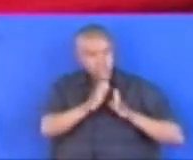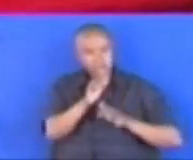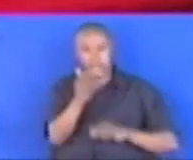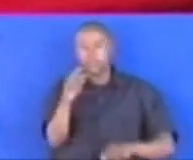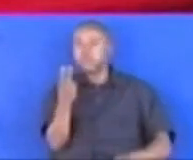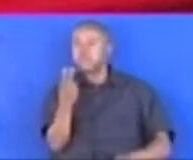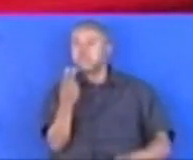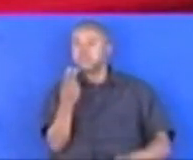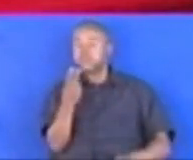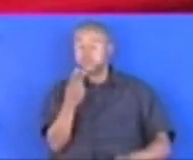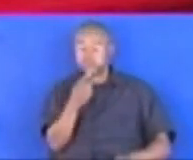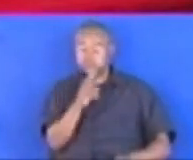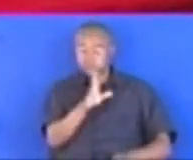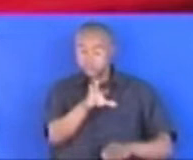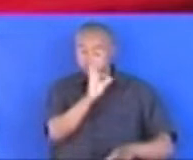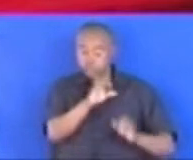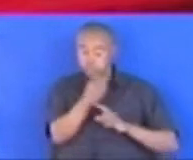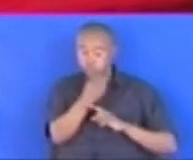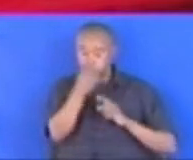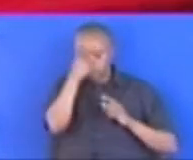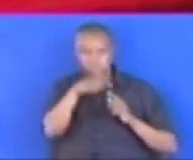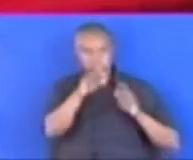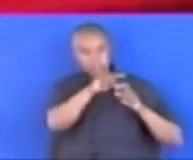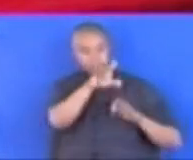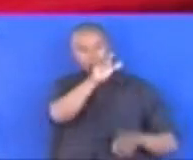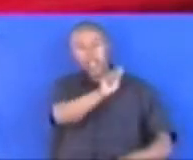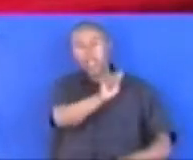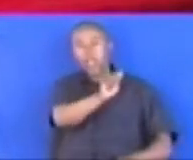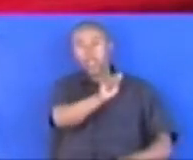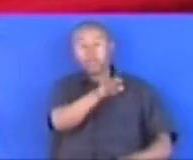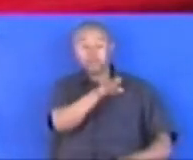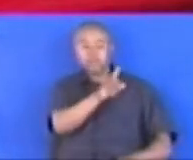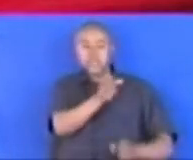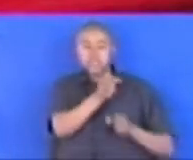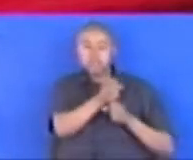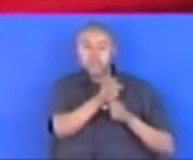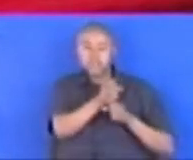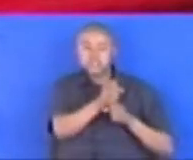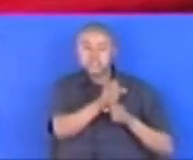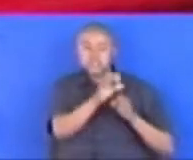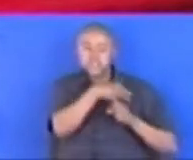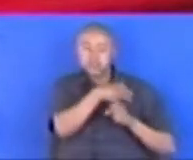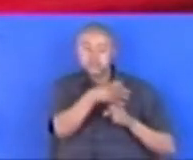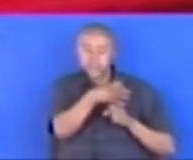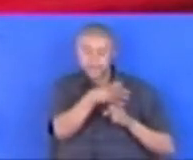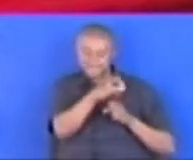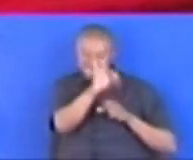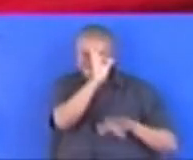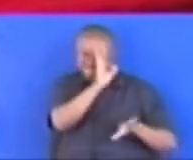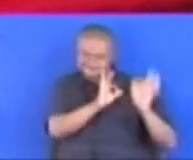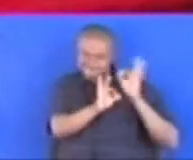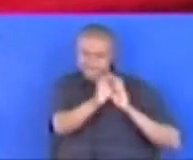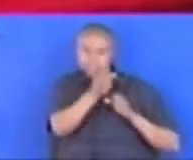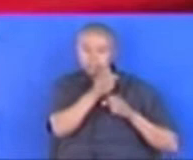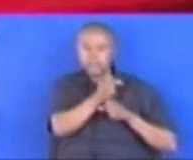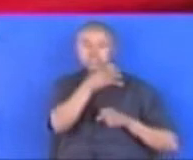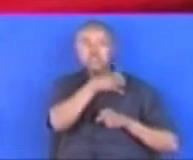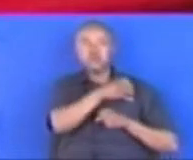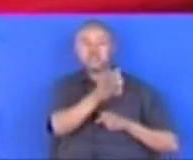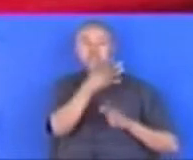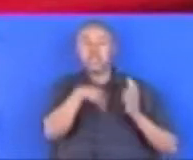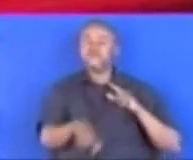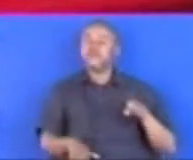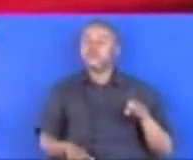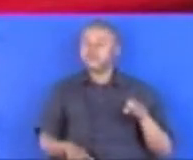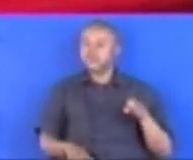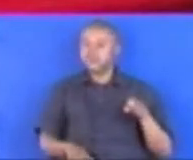ifuatavyo. Uchambuzi wa kwanza, yani A, uchambuzi ulikuwa ni wa budget ya wizara, yani fungu namba 52 na namba 53 kwa